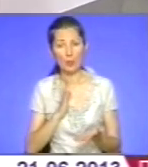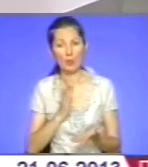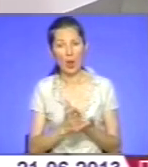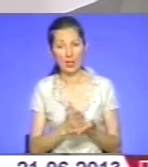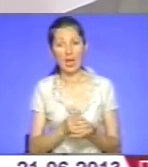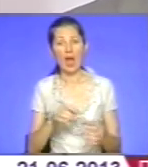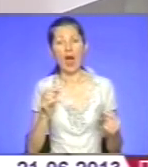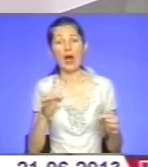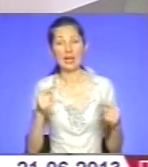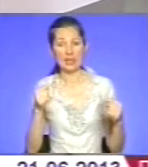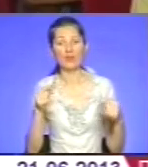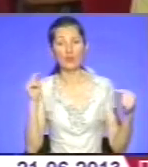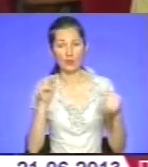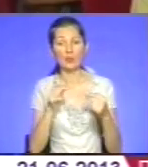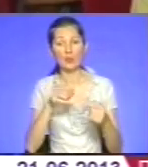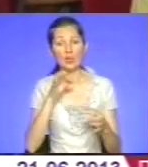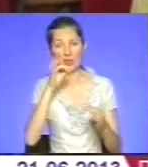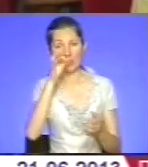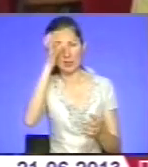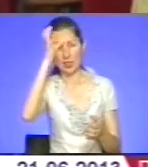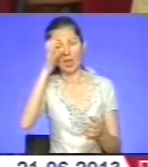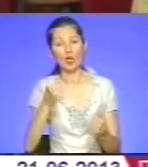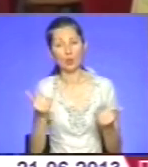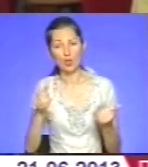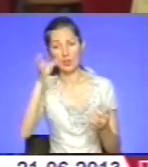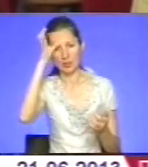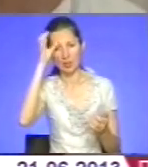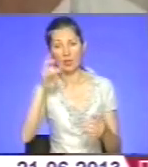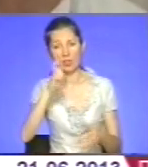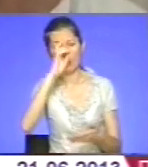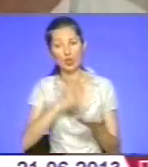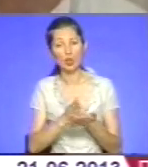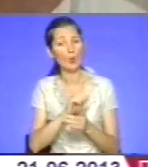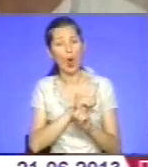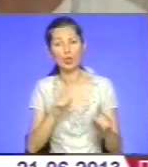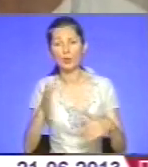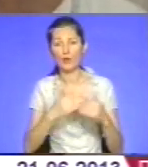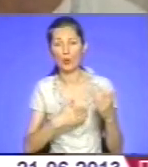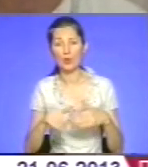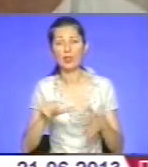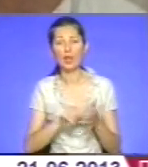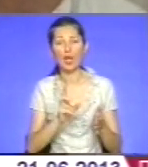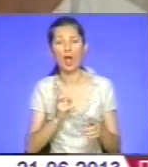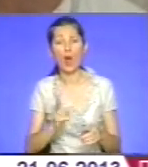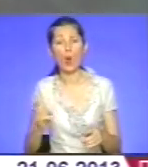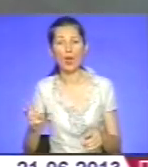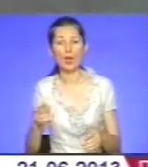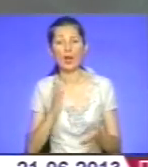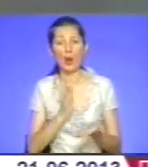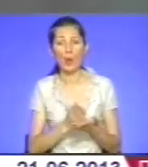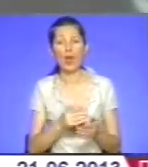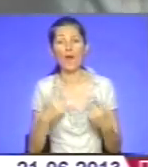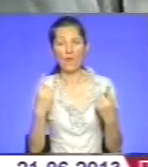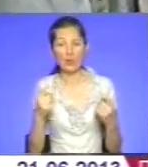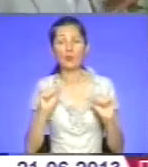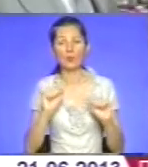знань, сучасних, осучаснених знань. Державний службовець – це особлива професія, представник якої наділений з одного боку широкими повноваженнями,